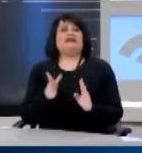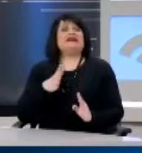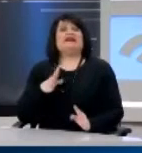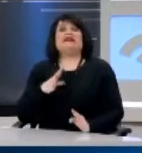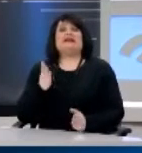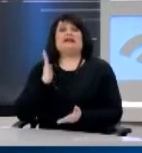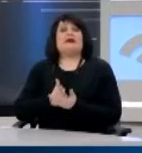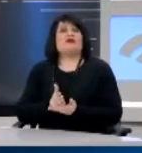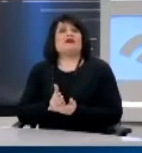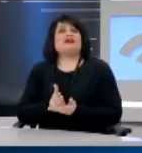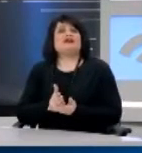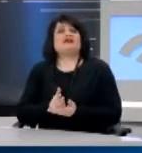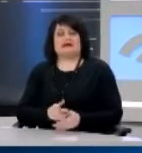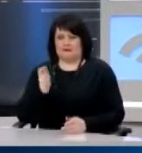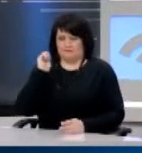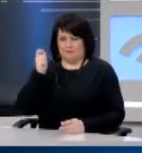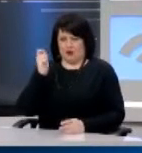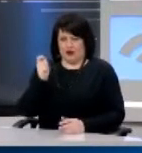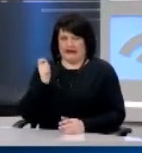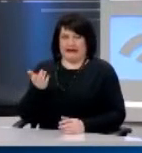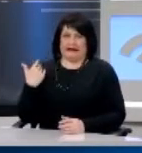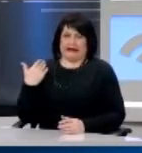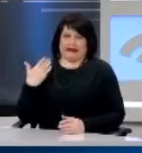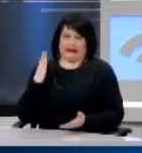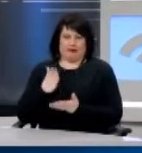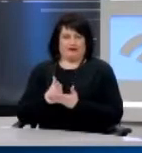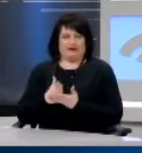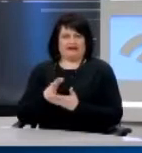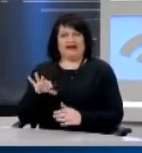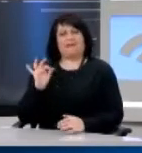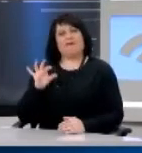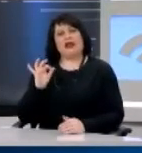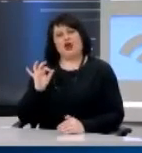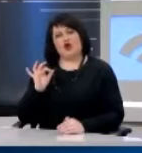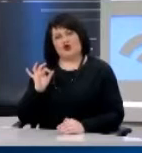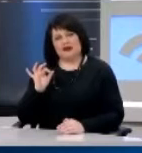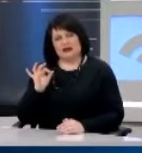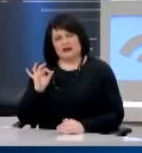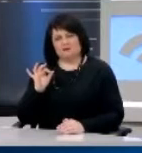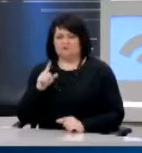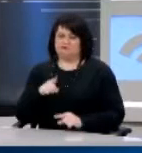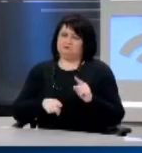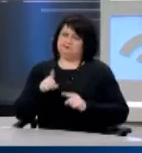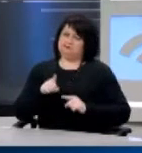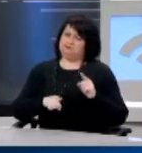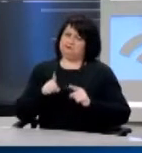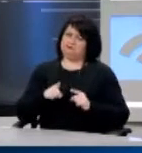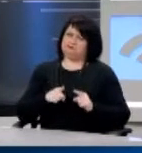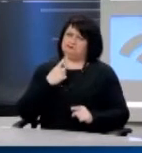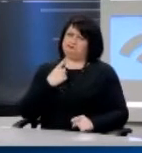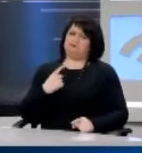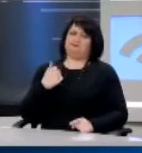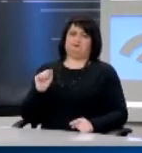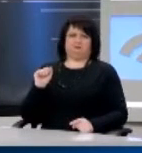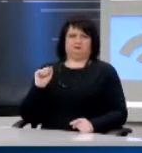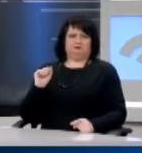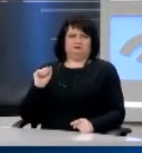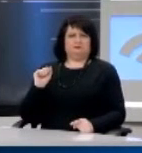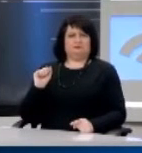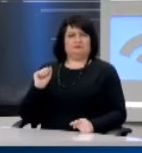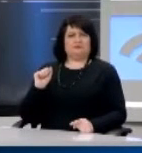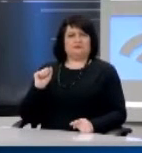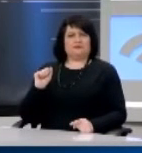παρελθόν, πλην λαμπρών εξαιρέσεων που απλά επιβεβαιώνουν τον κανόνα, τείνουν στο δεύτερο παράδειγμα να μας κατατάσσουν και